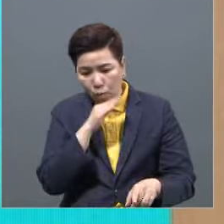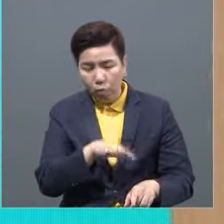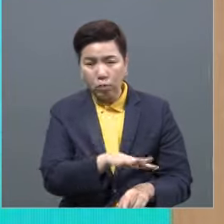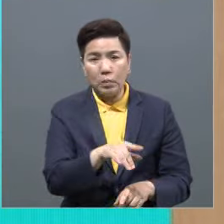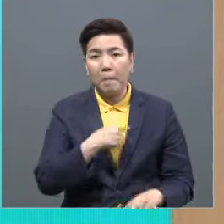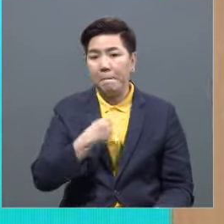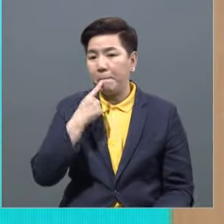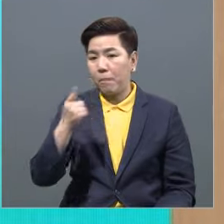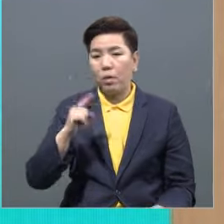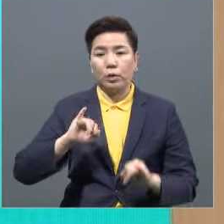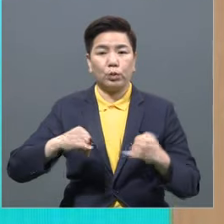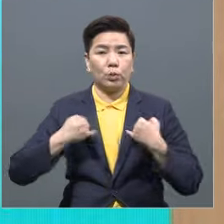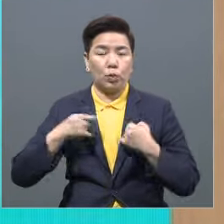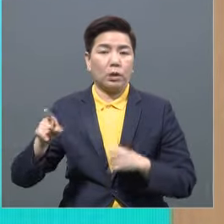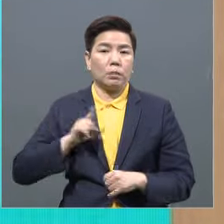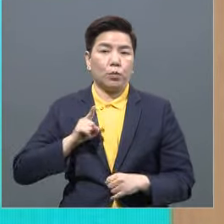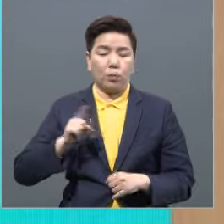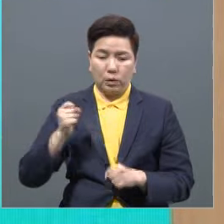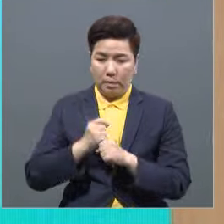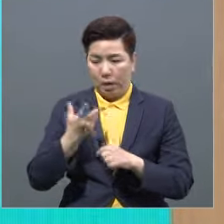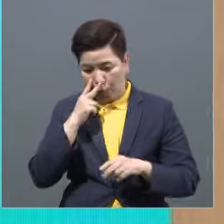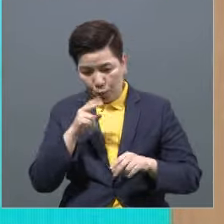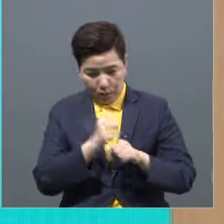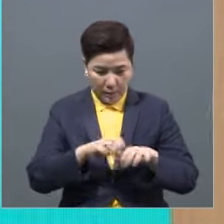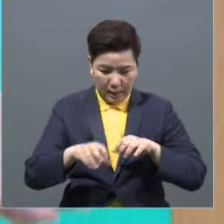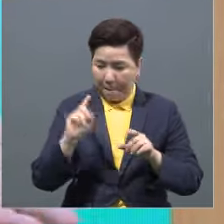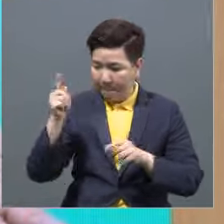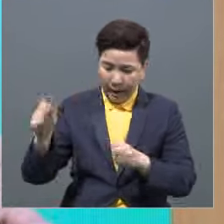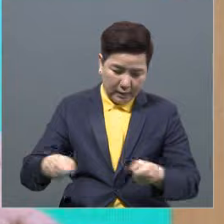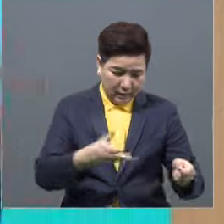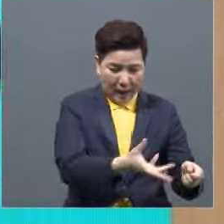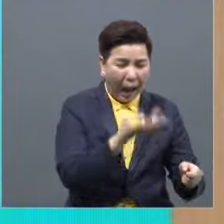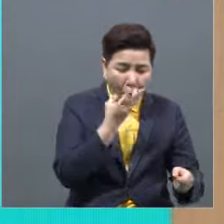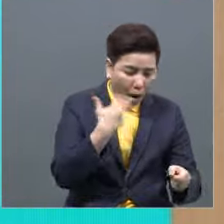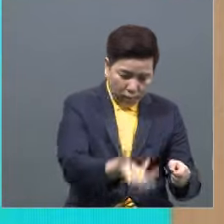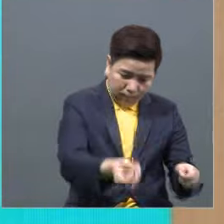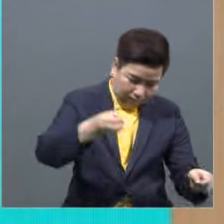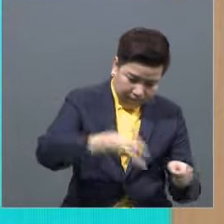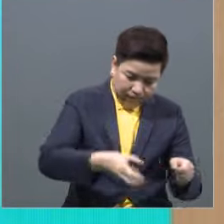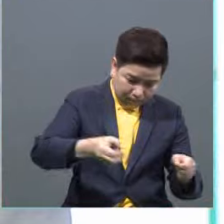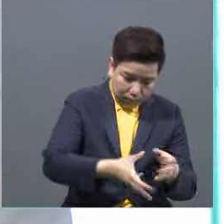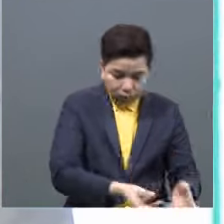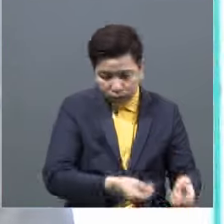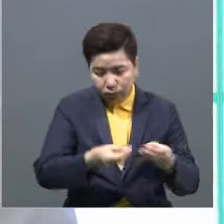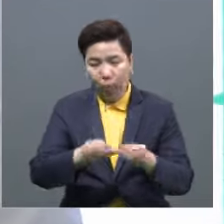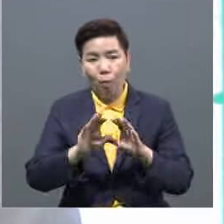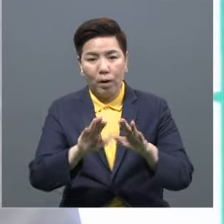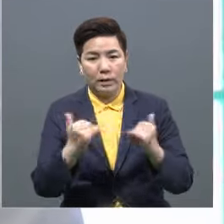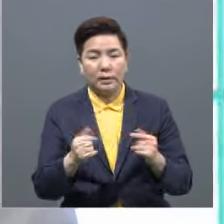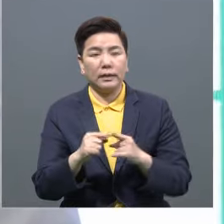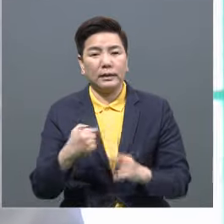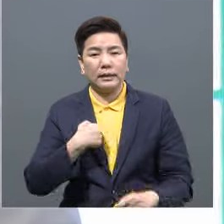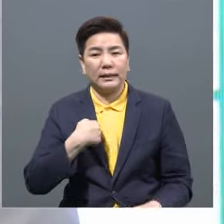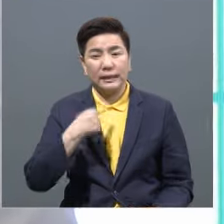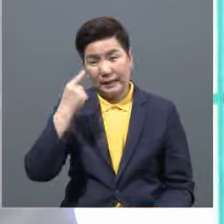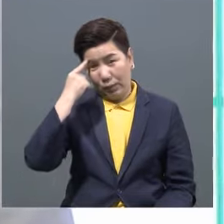จะแจ้งเจ้าของคลังที่รับผิดชอบอยู่เจ้าของคลังเขาก็จะนำกระสอบใหม่แล้วมาเปลี่ยนเอาข้าวเดิมใส่เป็นกระสอบใหม ่นี้นะครับผมคิดว่าเรา